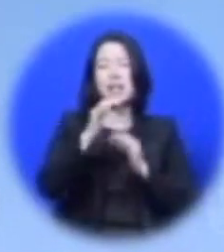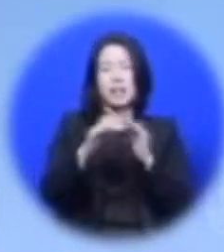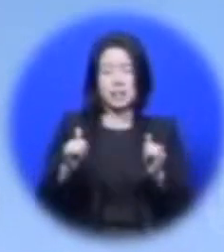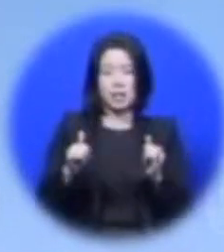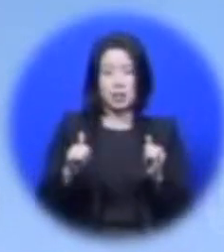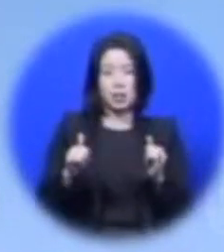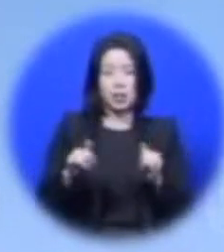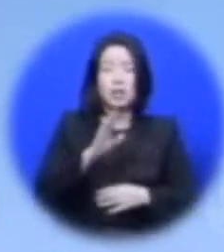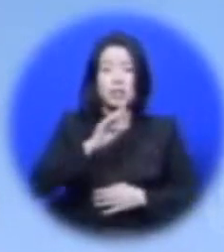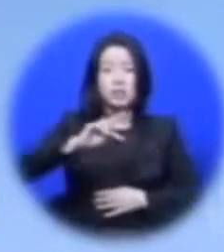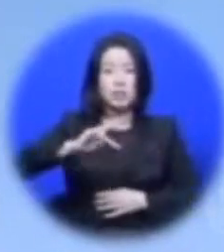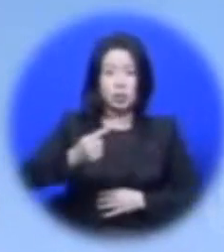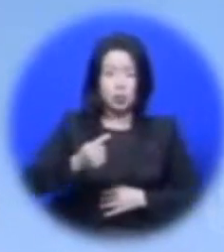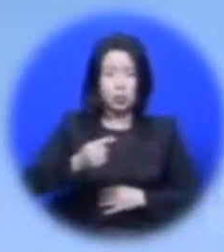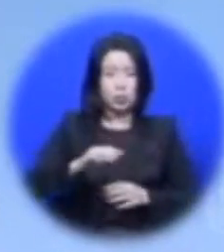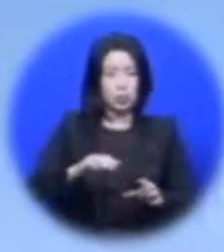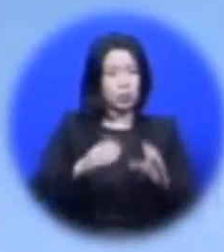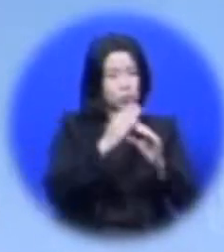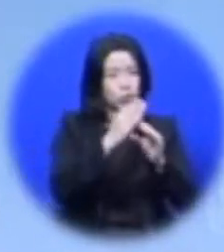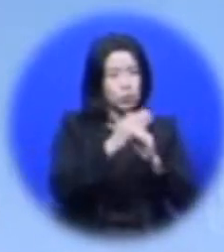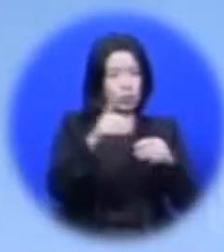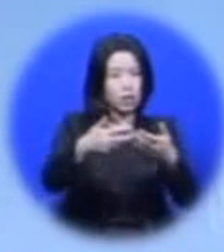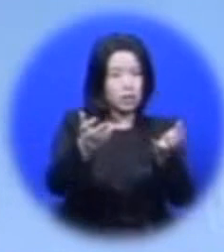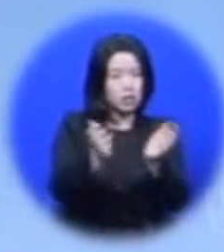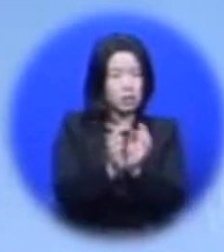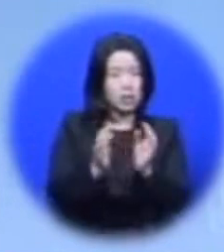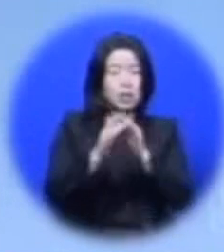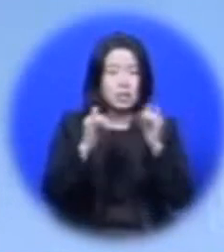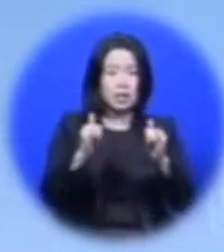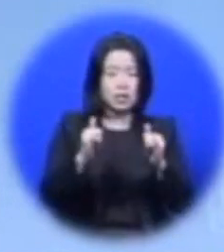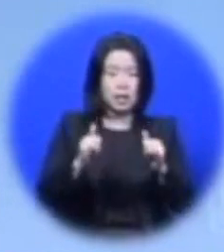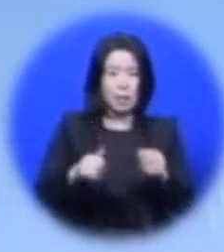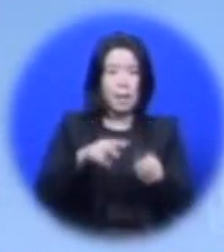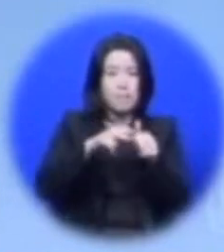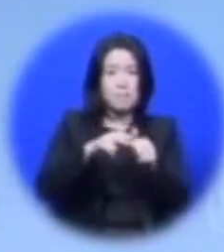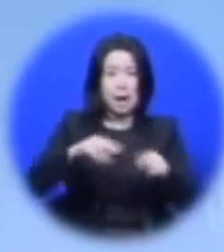그래도 좀 중산층 정도쯤 되는 사람은 마차를 타고 다닌다.